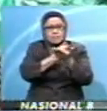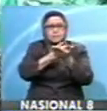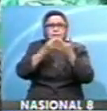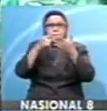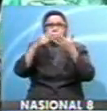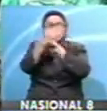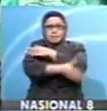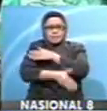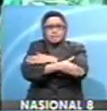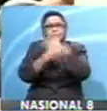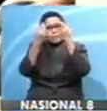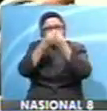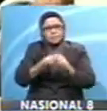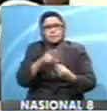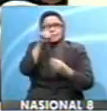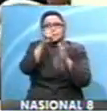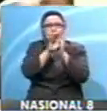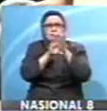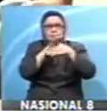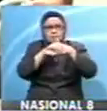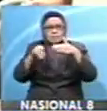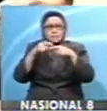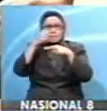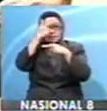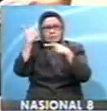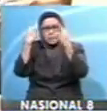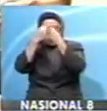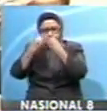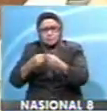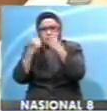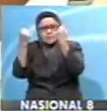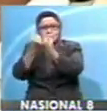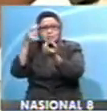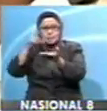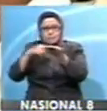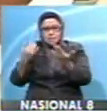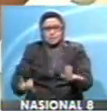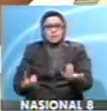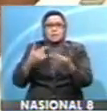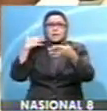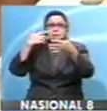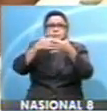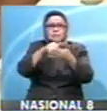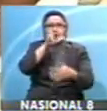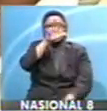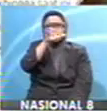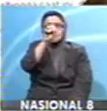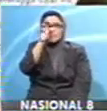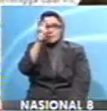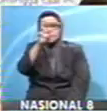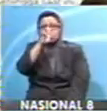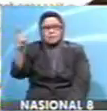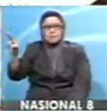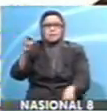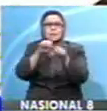dianggarkan Bil Jah Syarikat berdaftar ketika ini mencecah anggaran 306000 buah Syarikat